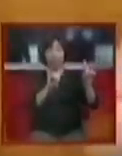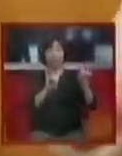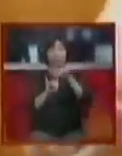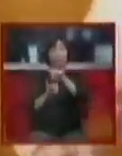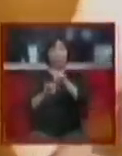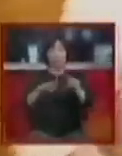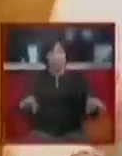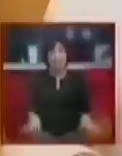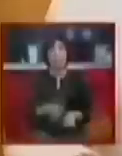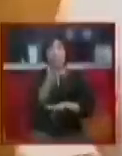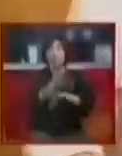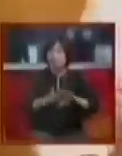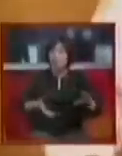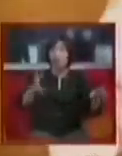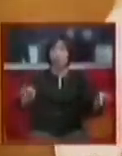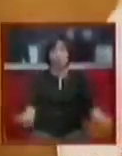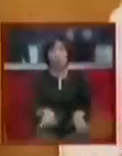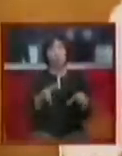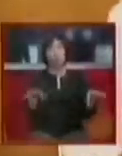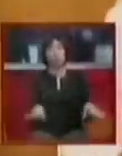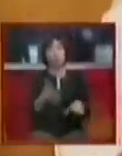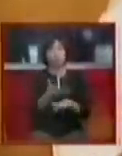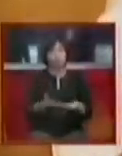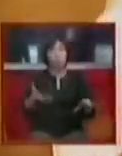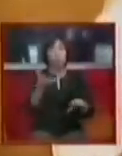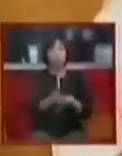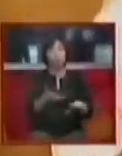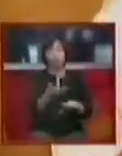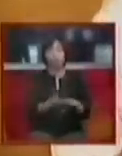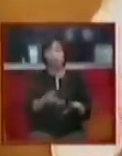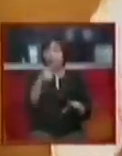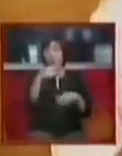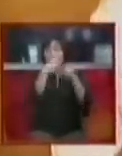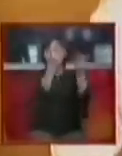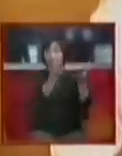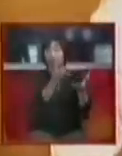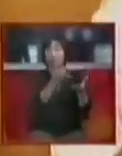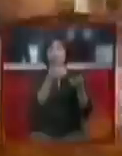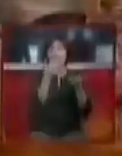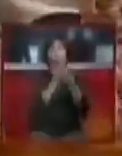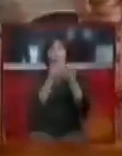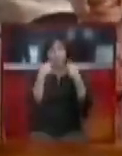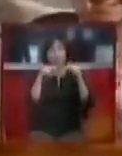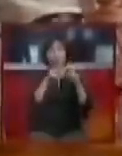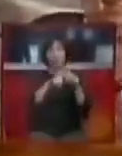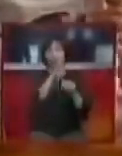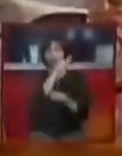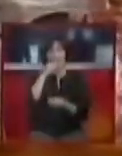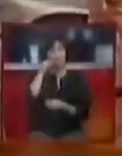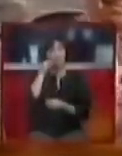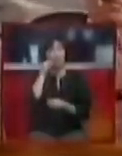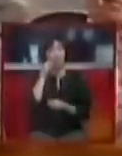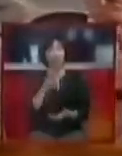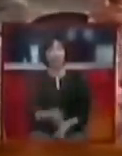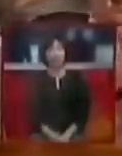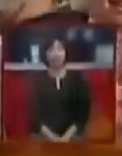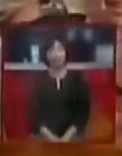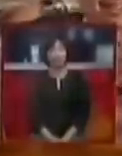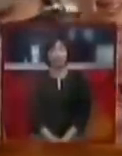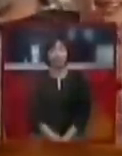si Secretary Alcala upang makapag-atid ng mabubuting balita.